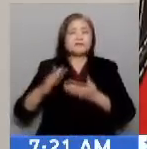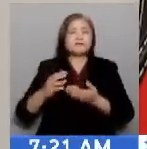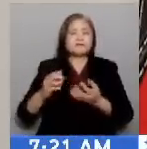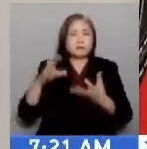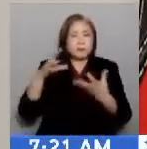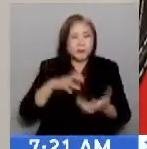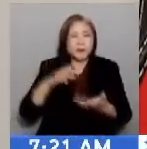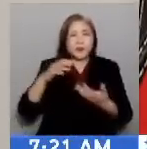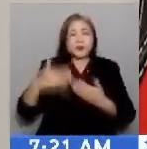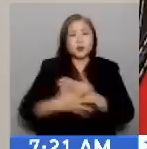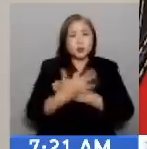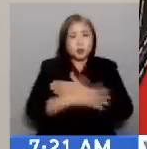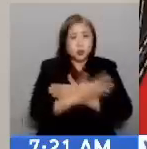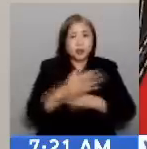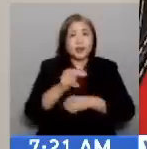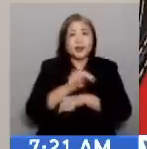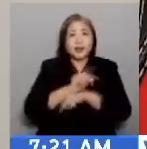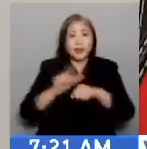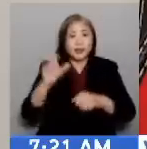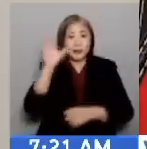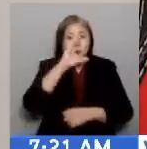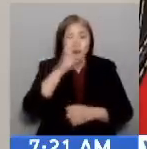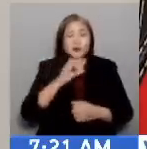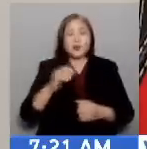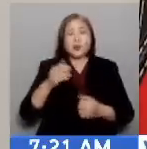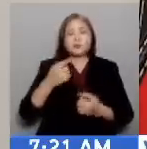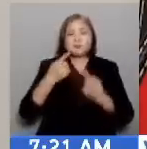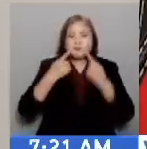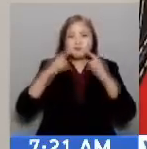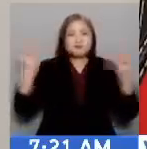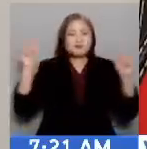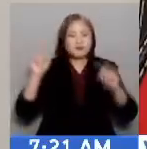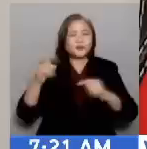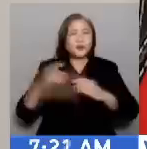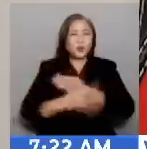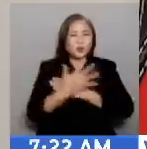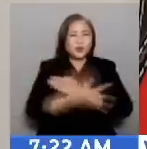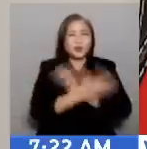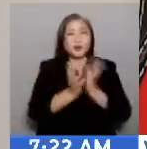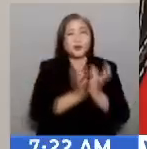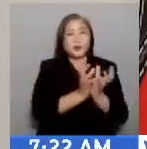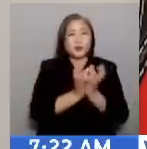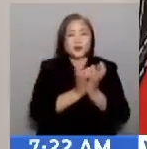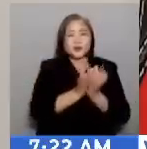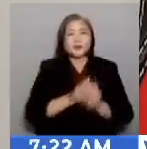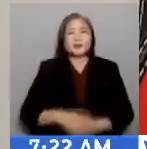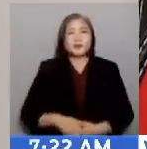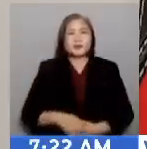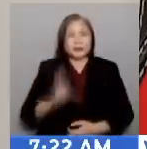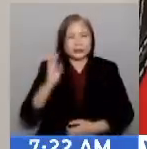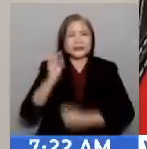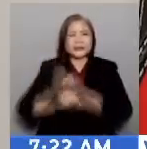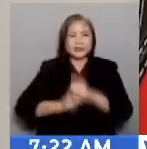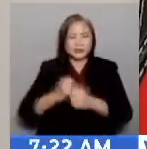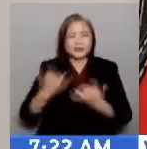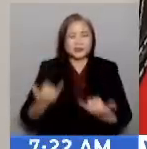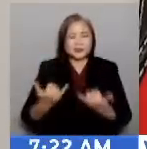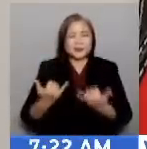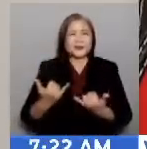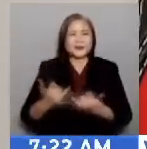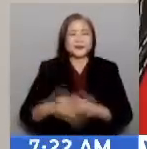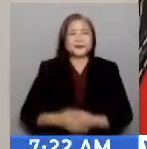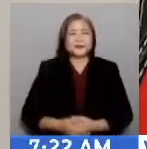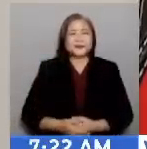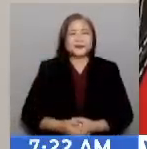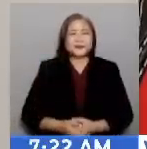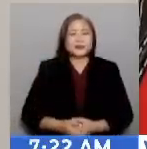for outstanding coastal community at ito po ay nasa halos 6 na taon na naming pinapatupad. So ito ay isang